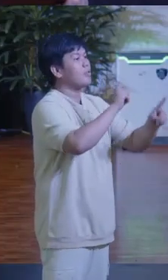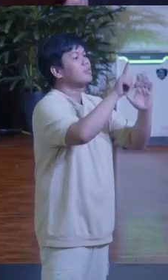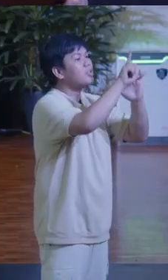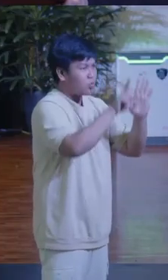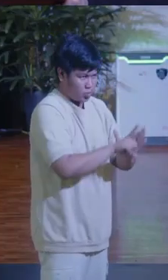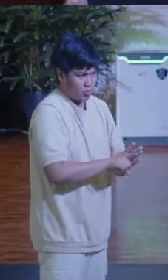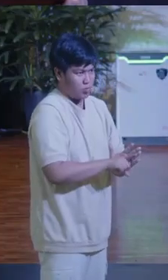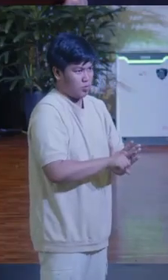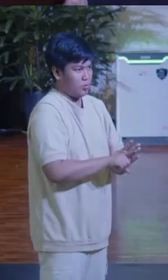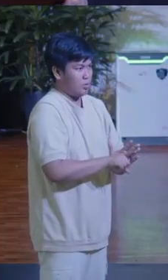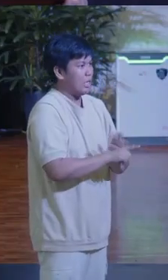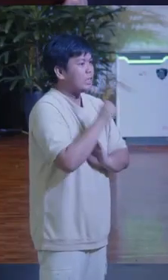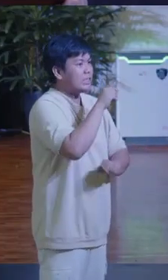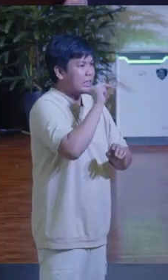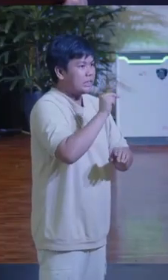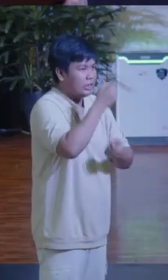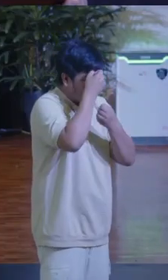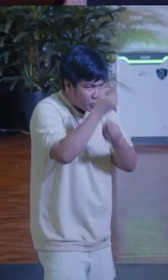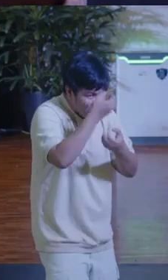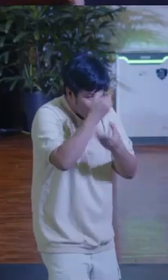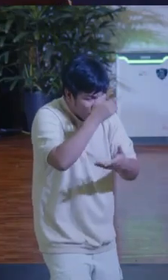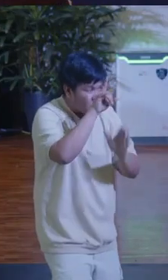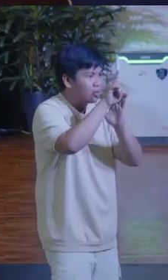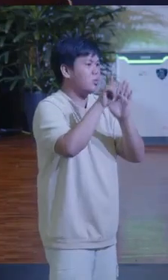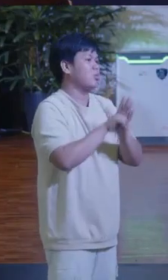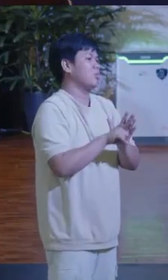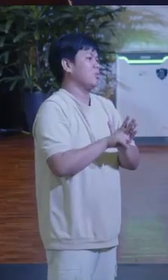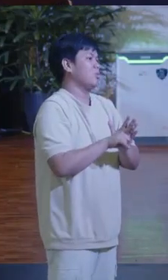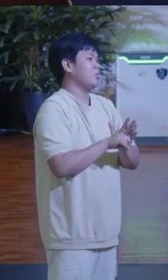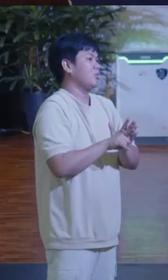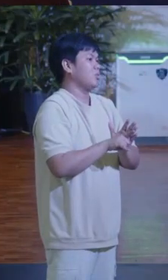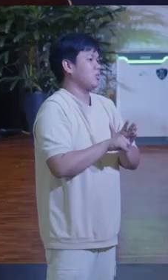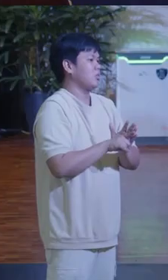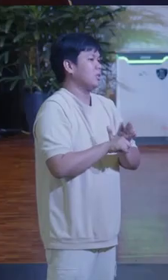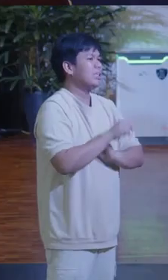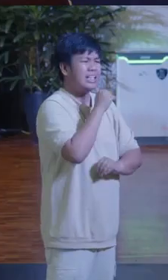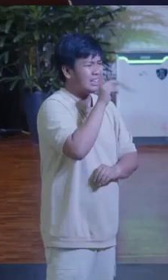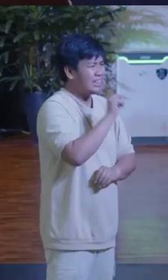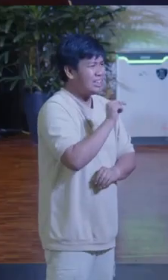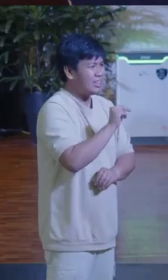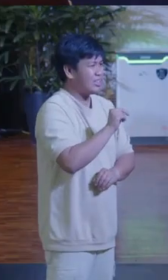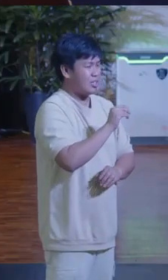Stand firm therefore and do not submit again to a yoke of slavery.